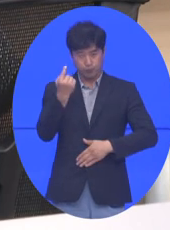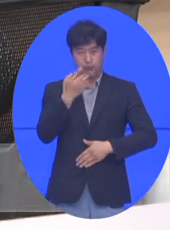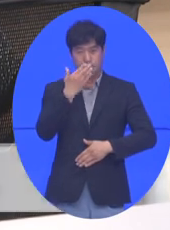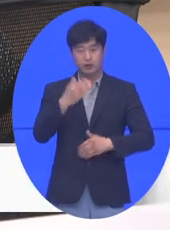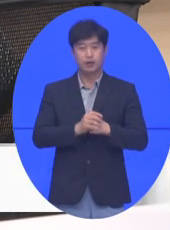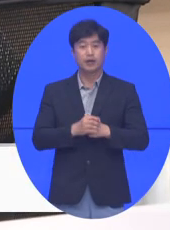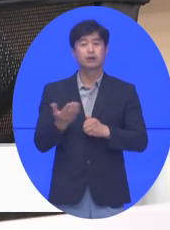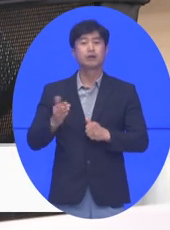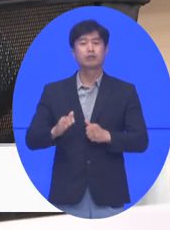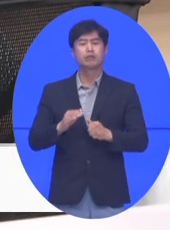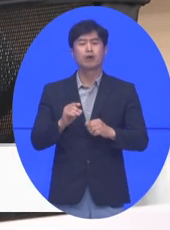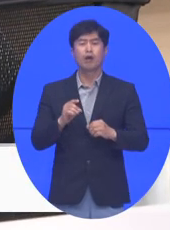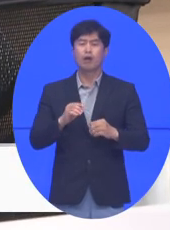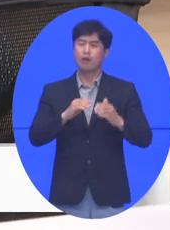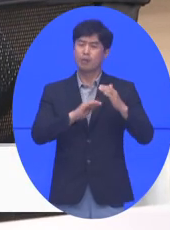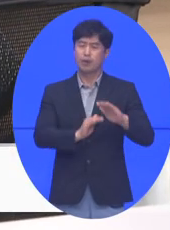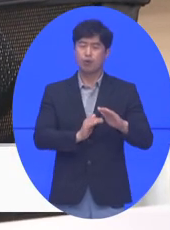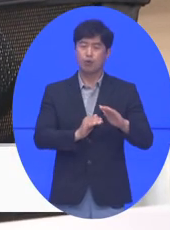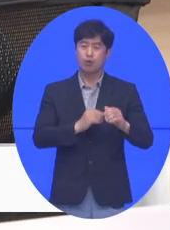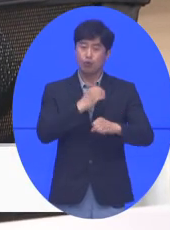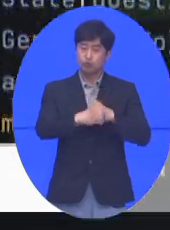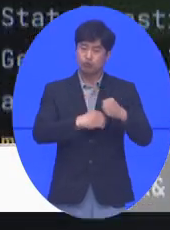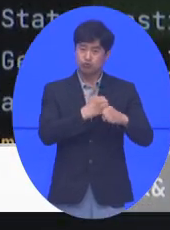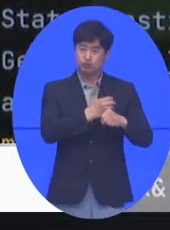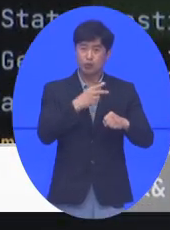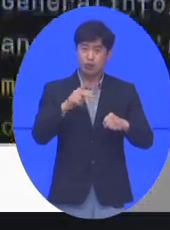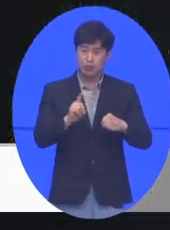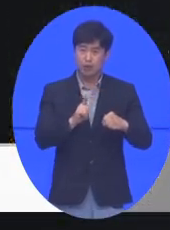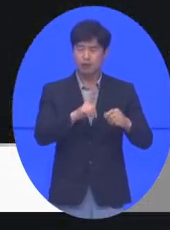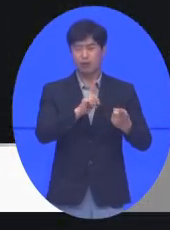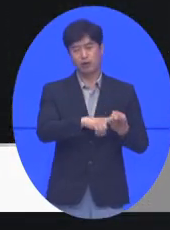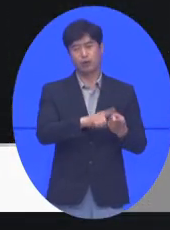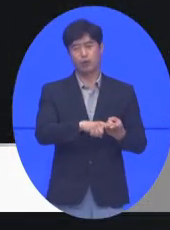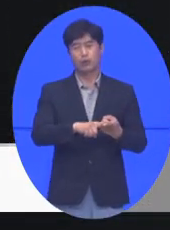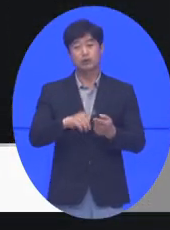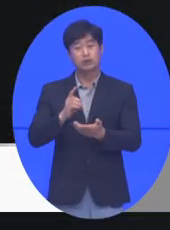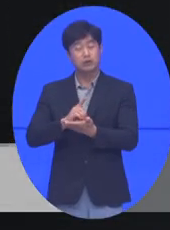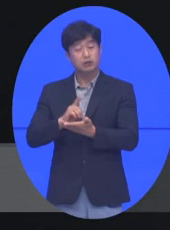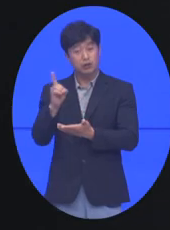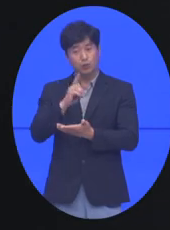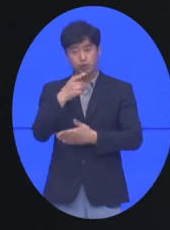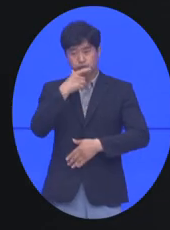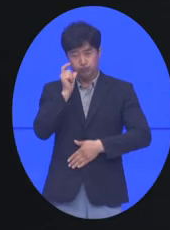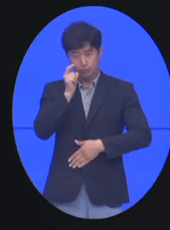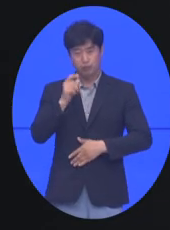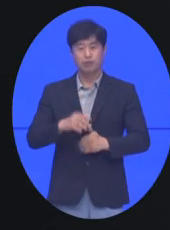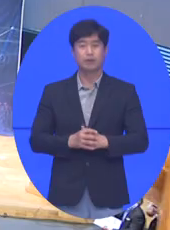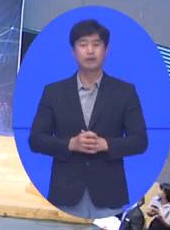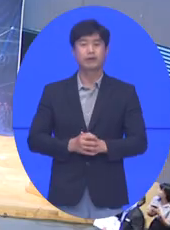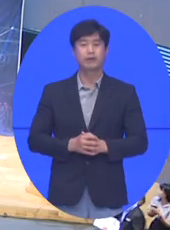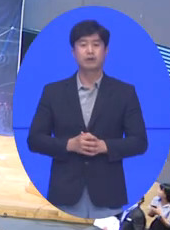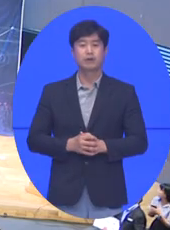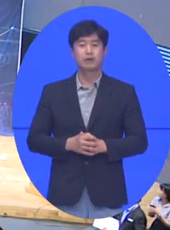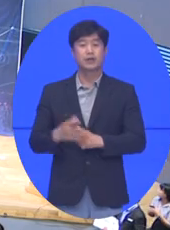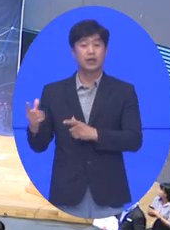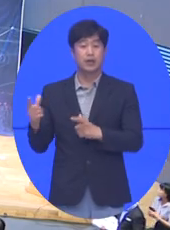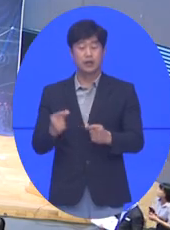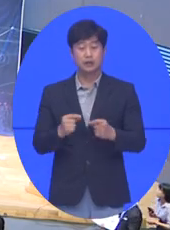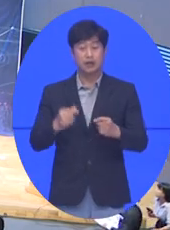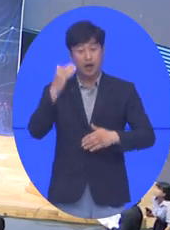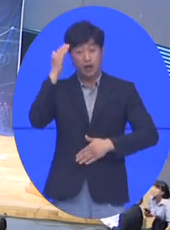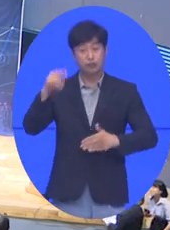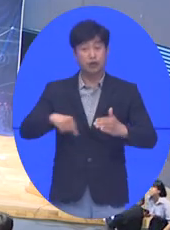하지만 자료가 90년대에 멈춰 있는 등 활용할 수 있는 공공데이터가 부족한 것이 현실 이처럼